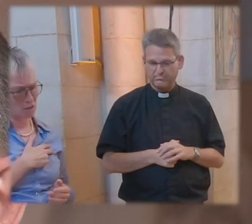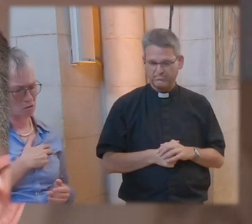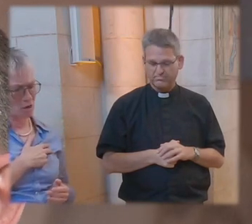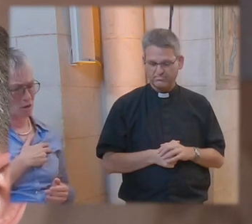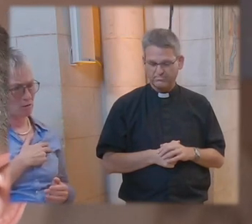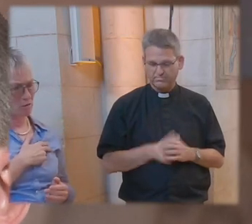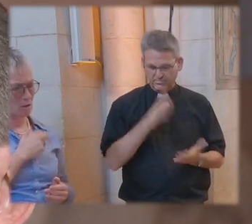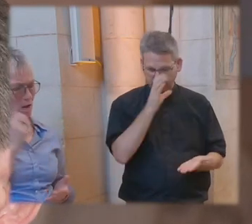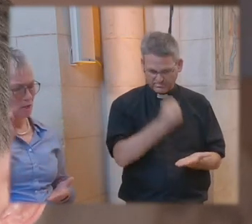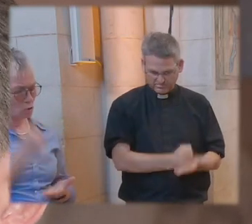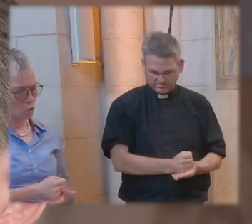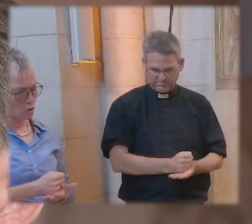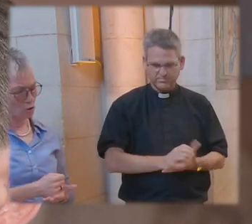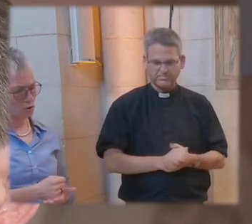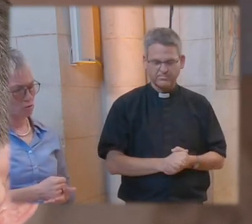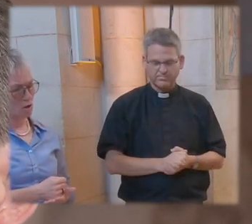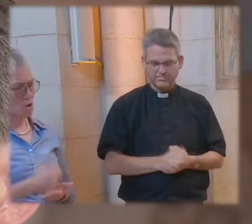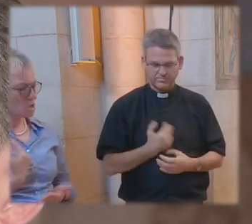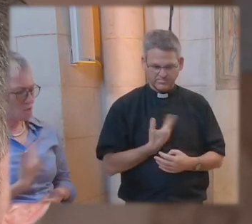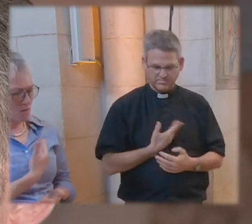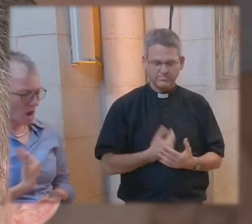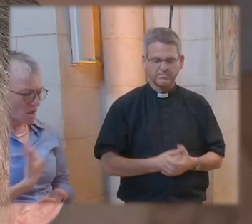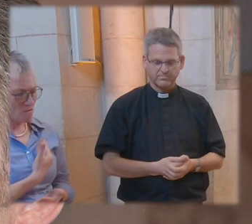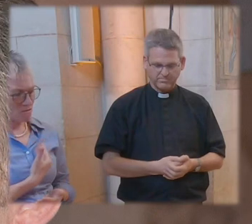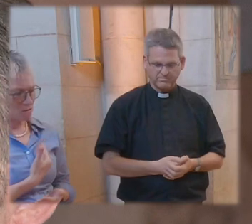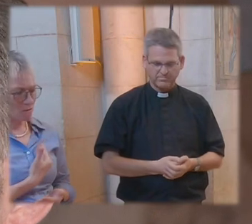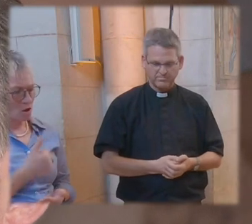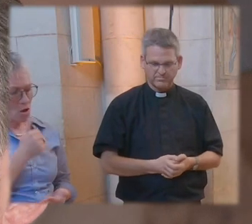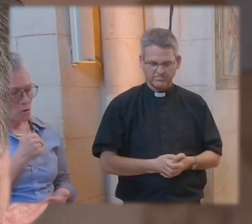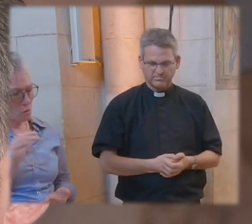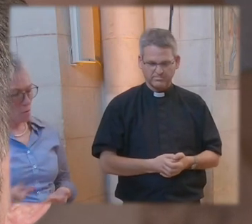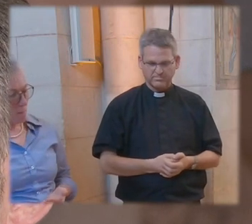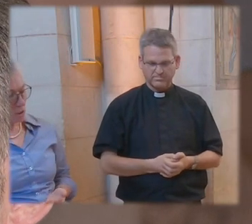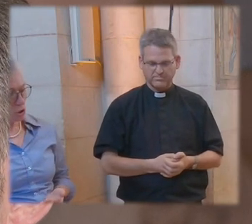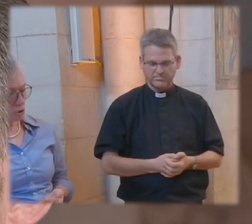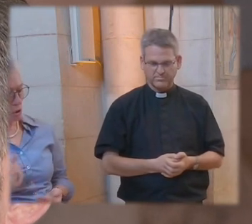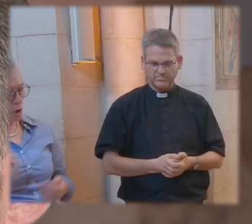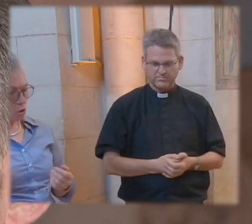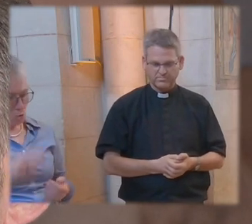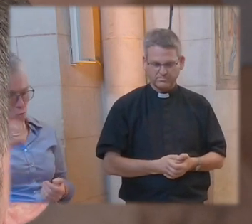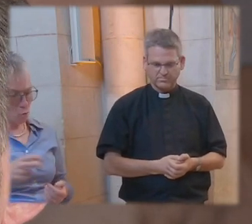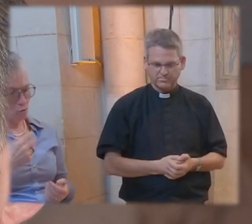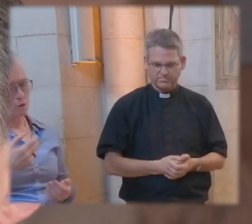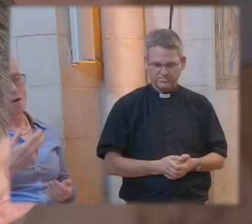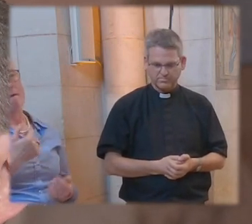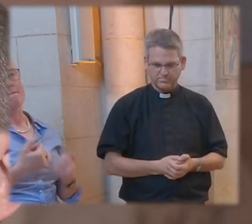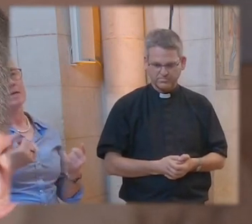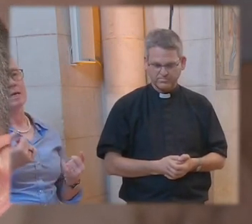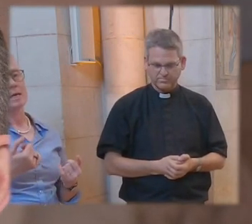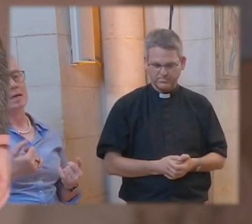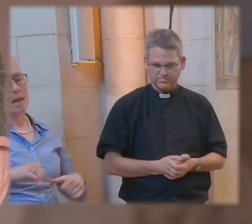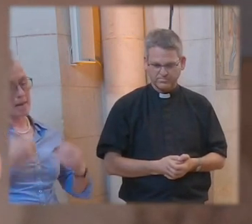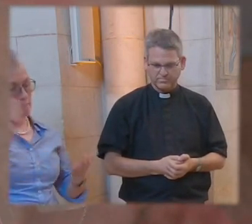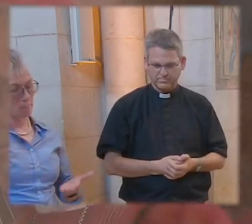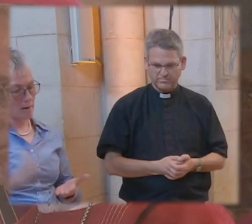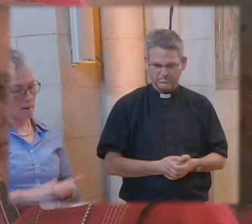sind, für die jungen Menschen auf der Suche nach dem Weg ihres Lebens, und wir beten um Berufungen.